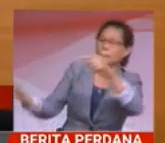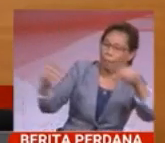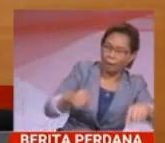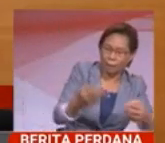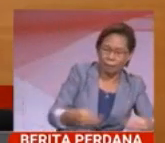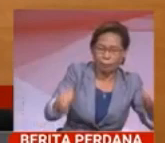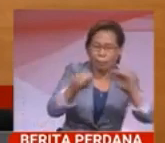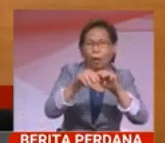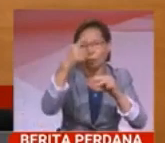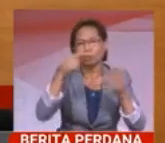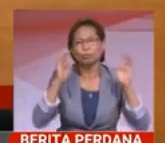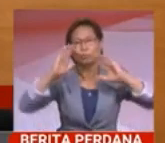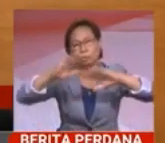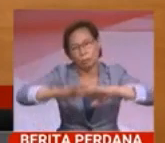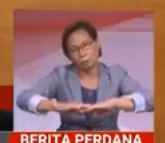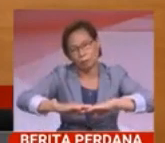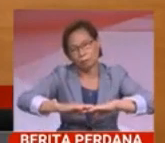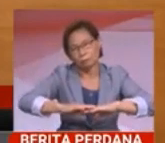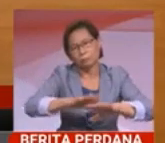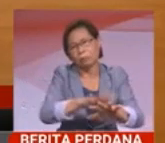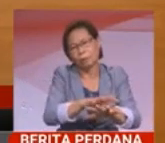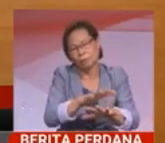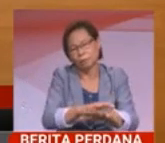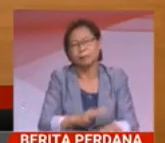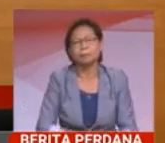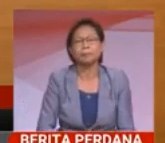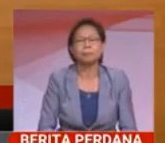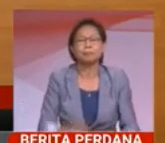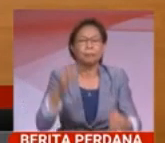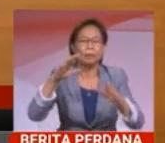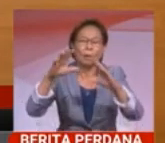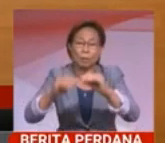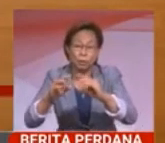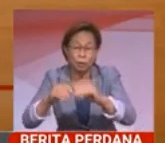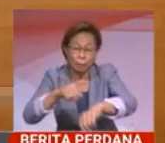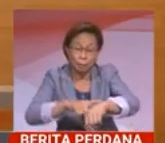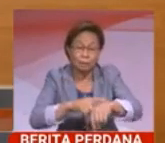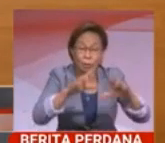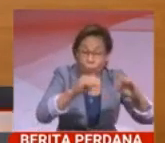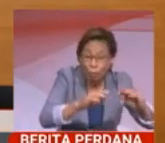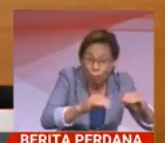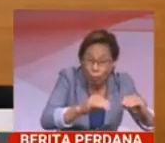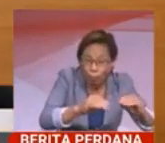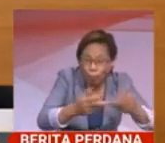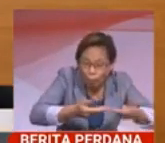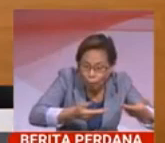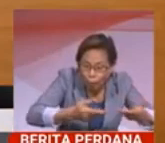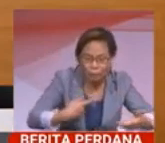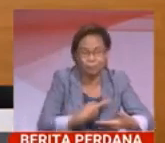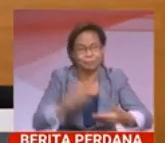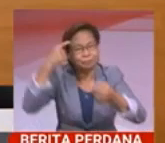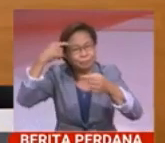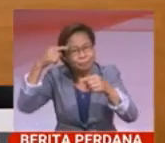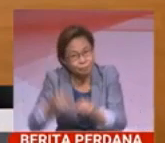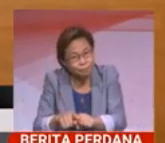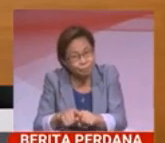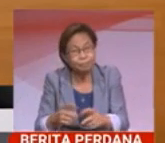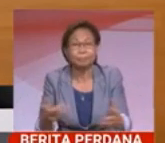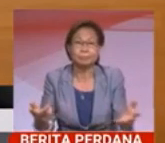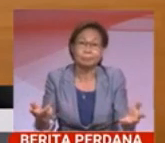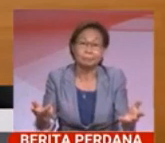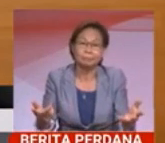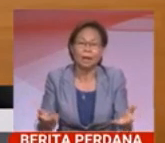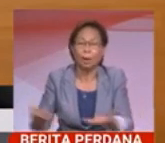ke masjid untuk shalat berjamaah zuhur sore kita bertujuh bahwa membawa